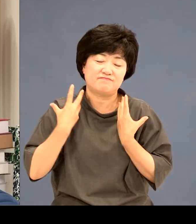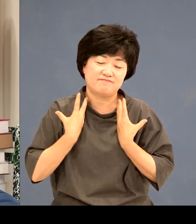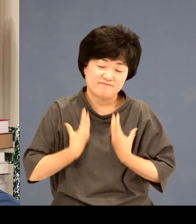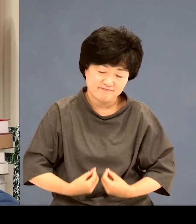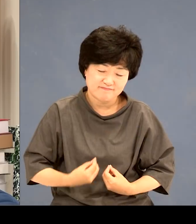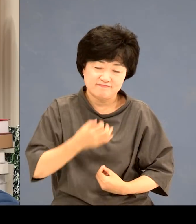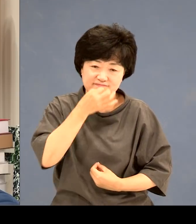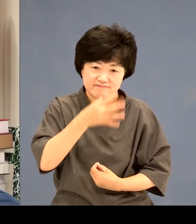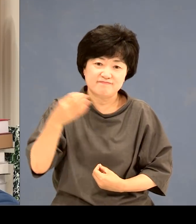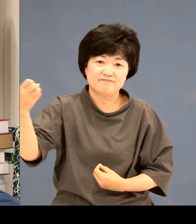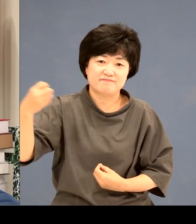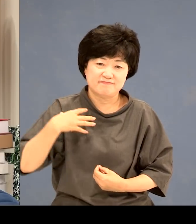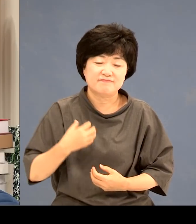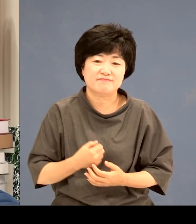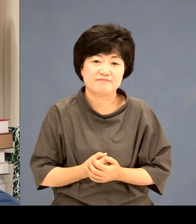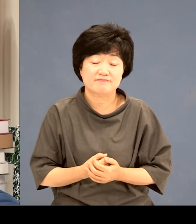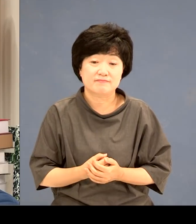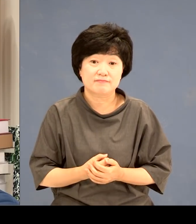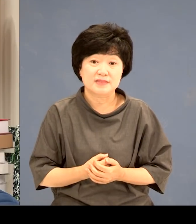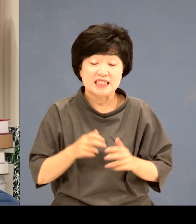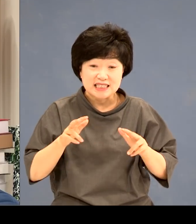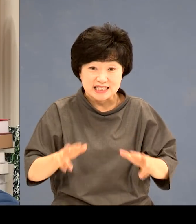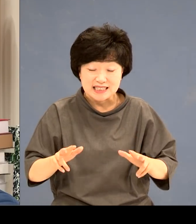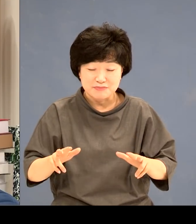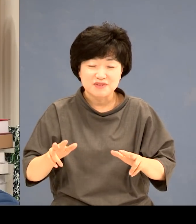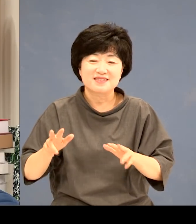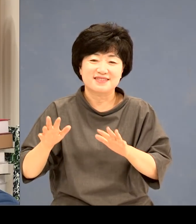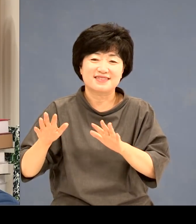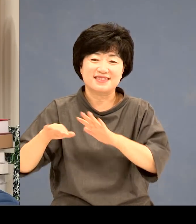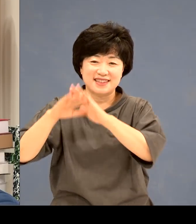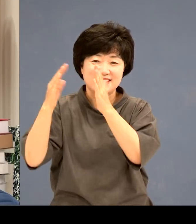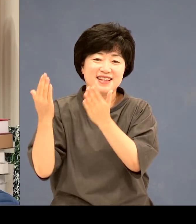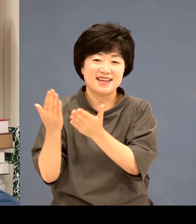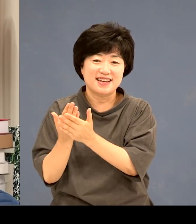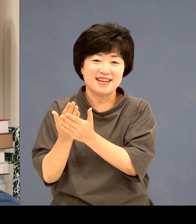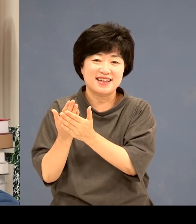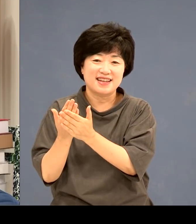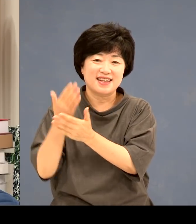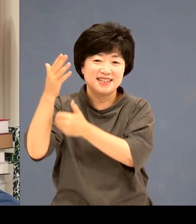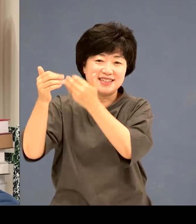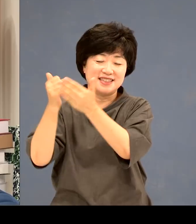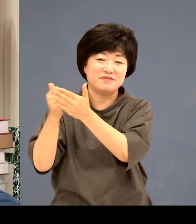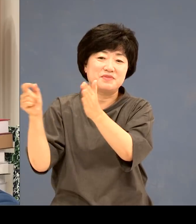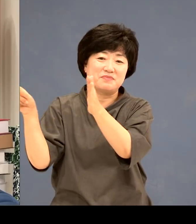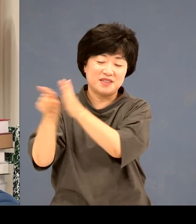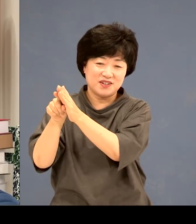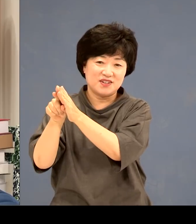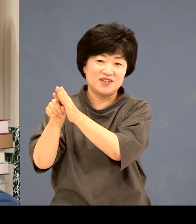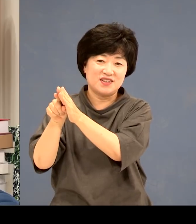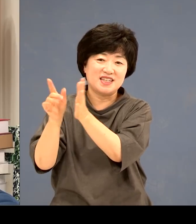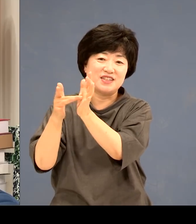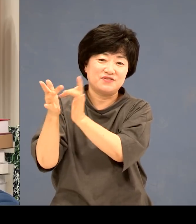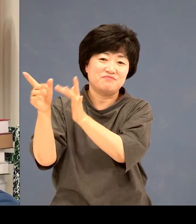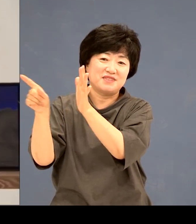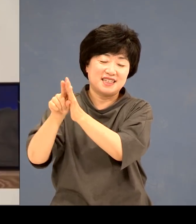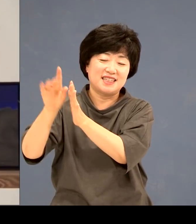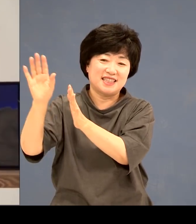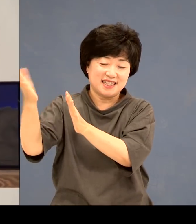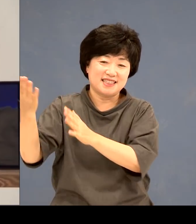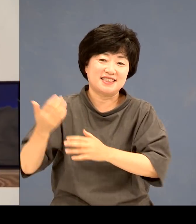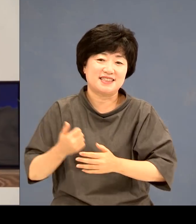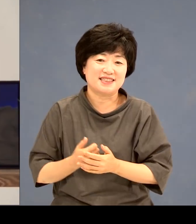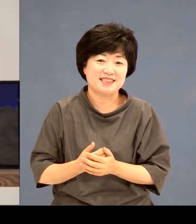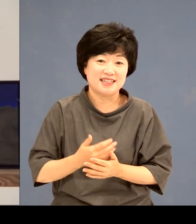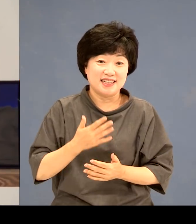어머님도 네. 이제 그렇게 많이 힘들어하셨는데 물론 지금은 이제 다 하나님을 이제 만나셔서